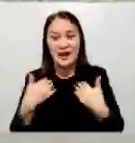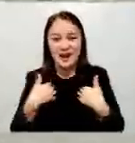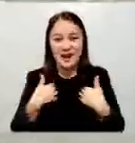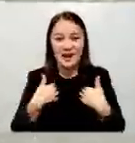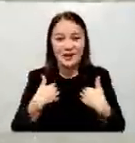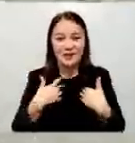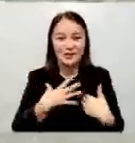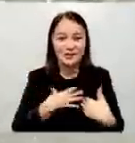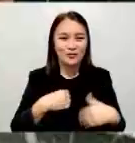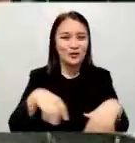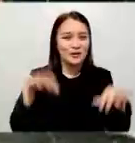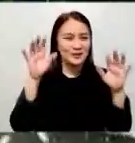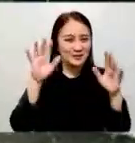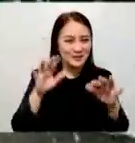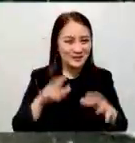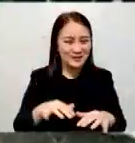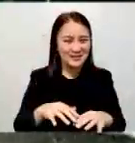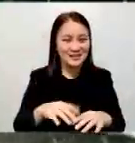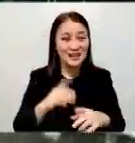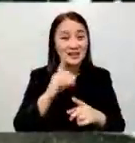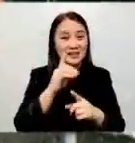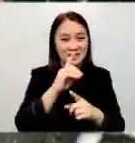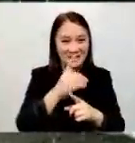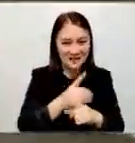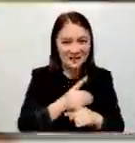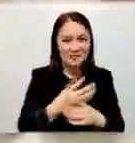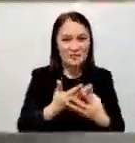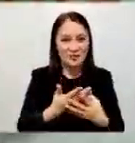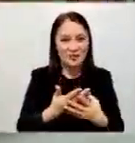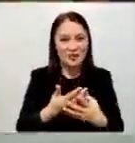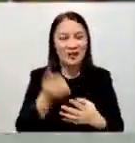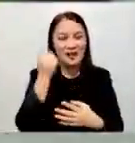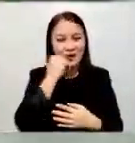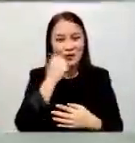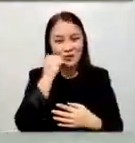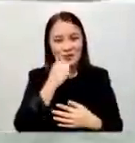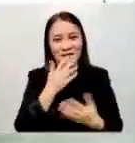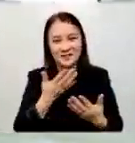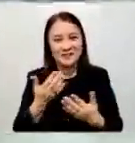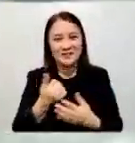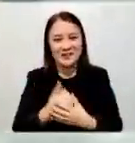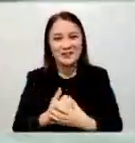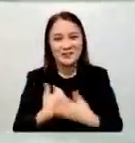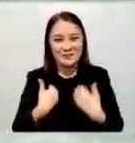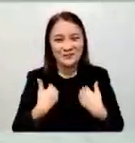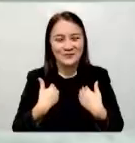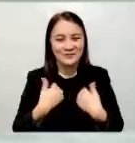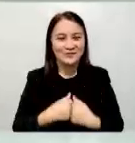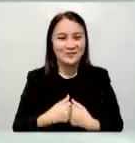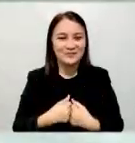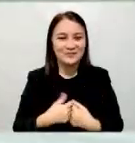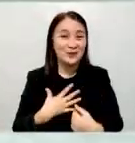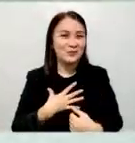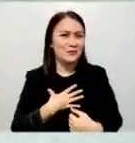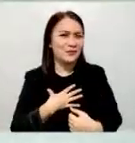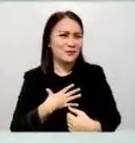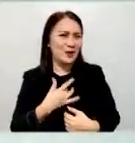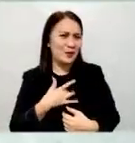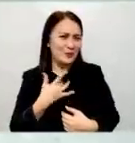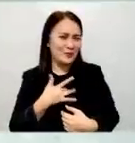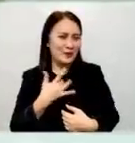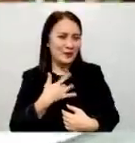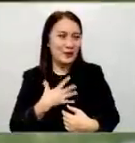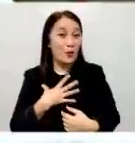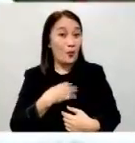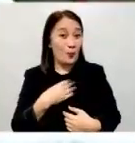binubuga. But this December, parang i-everyday na namin yung snow. Talaga namang feel na feel ang White Christmas sa